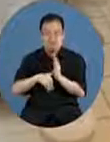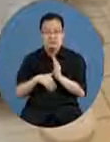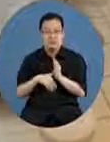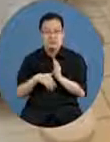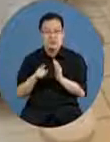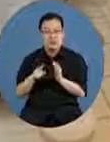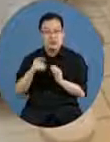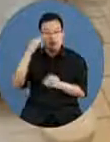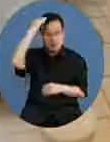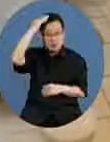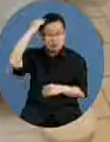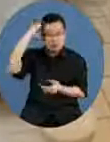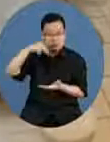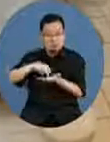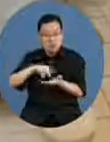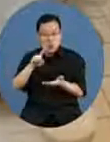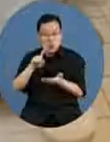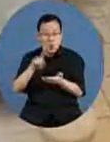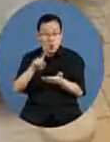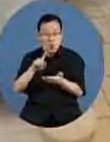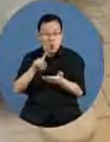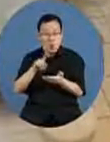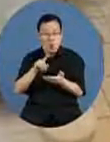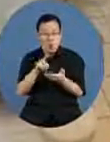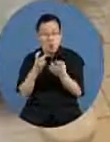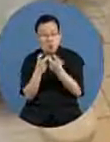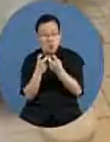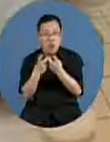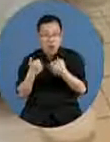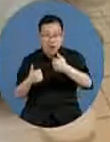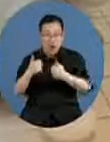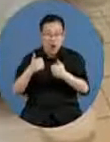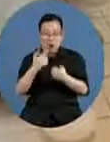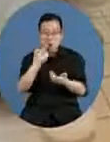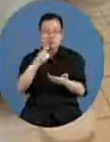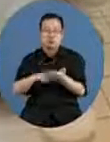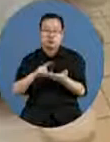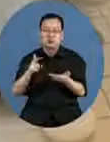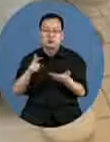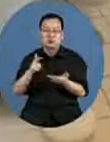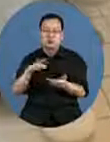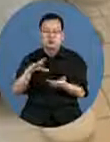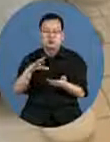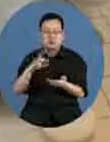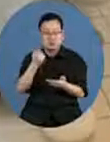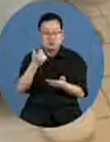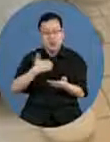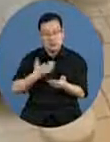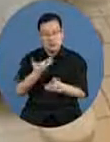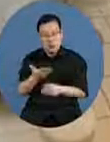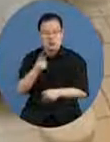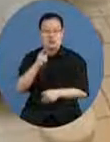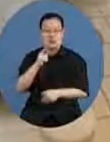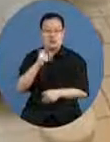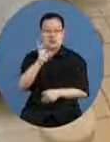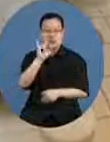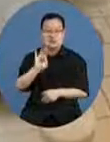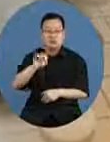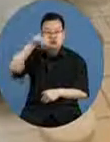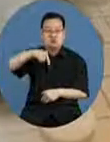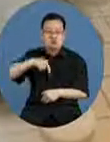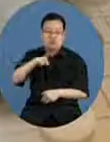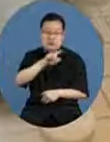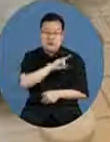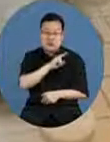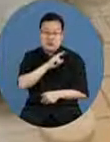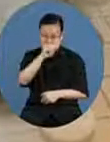한 점을 끊어잡아도 안 되고 네, 수상도 쉽지 않을 것 같습니다. 힌트를 드린다면 입구자에 묘다 이런 얘기